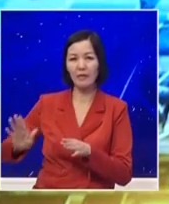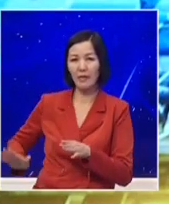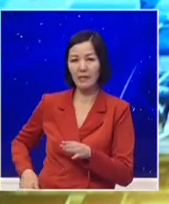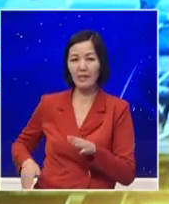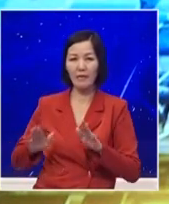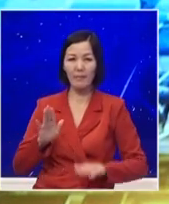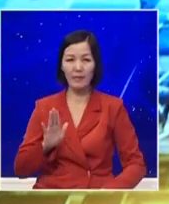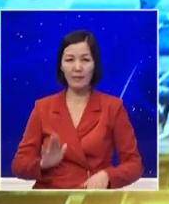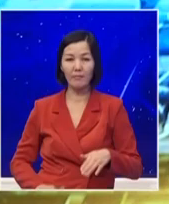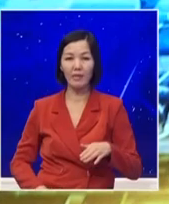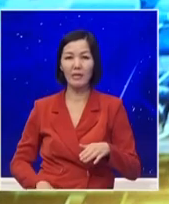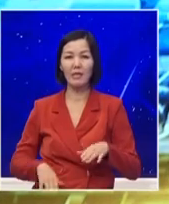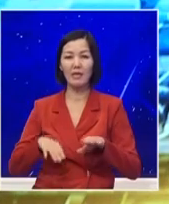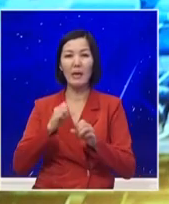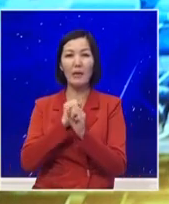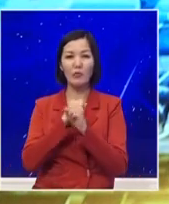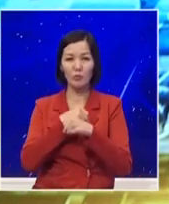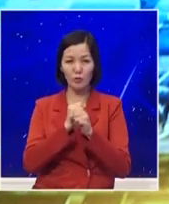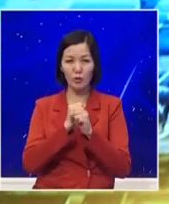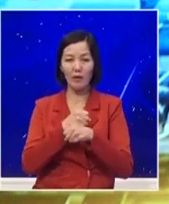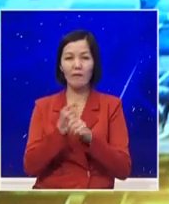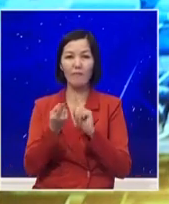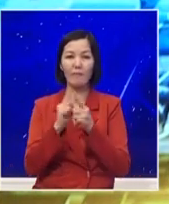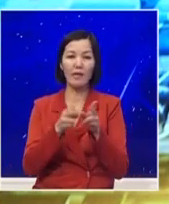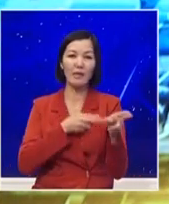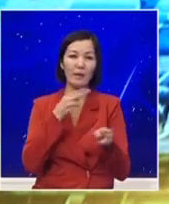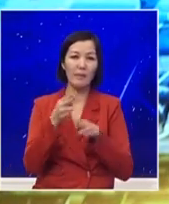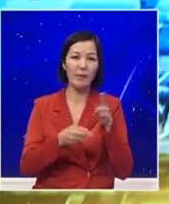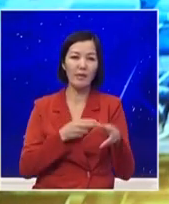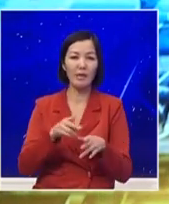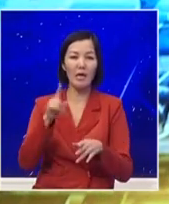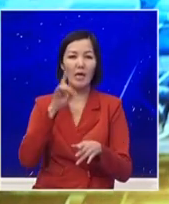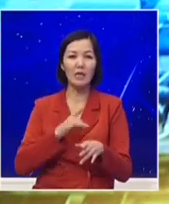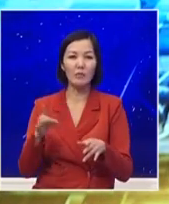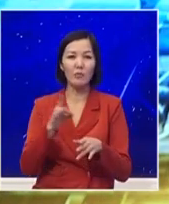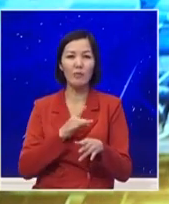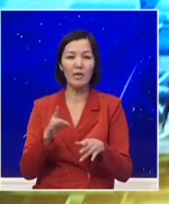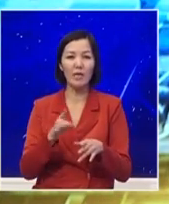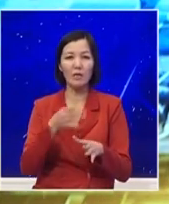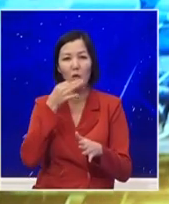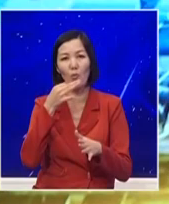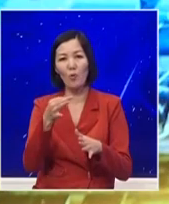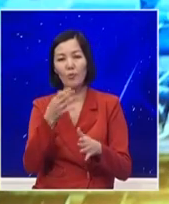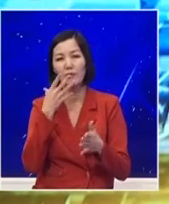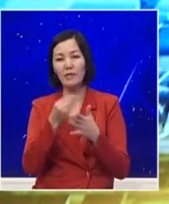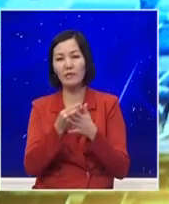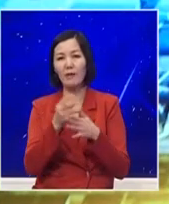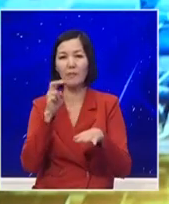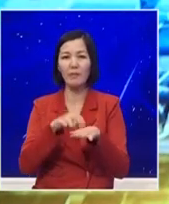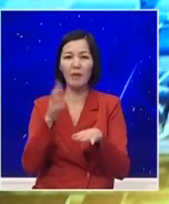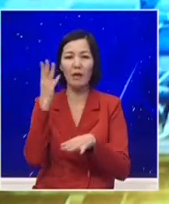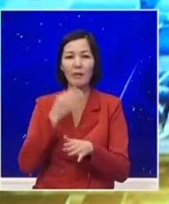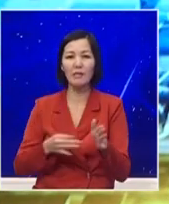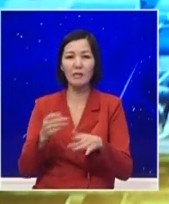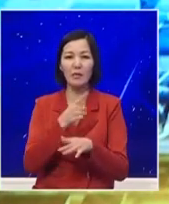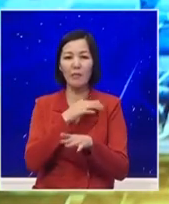и коленных суставов. Руководитель Республиканского центра эндопротезирования поделился опытом со своими коллегами из